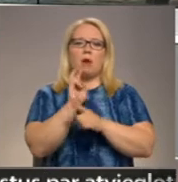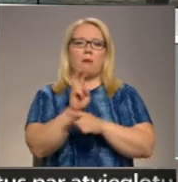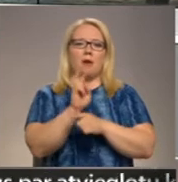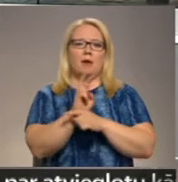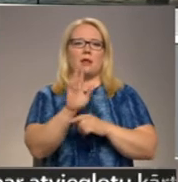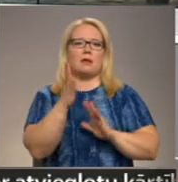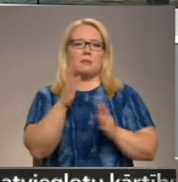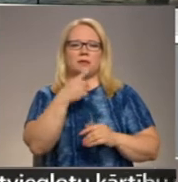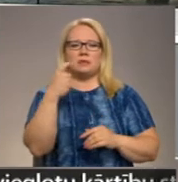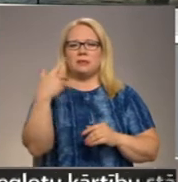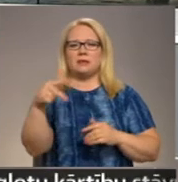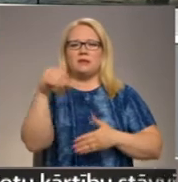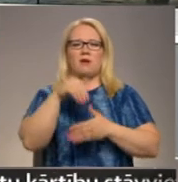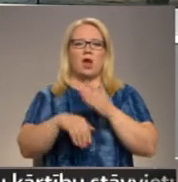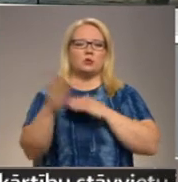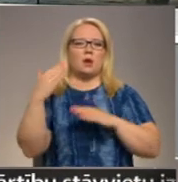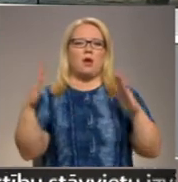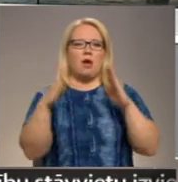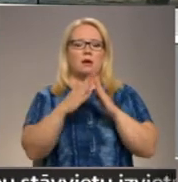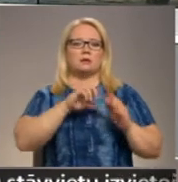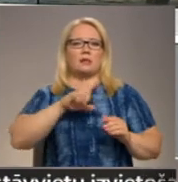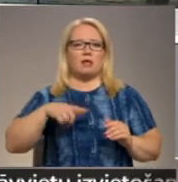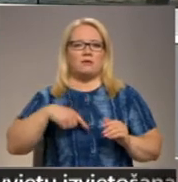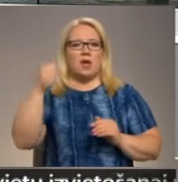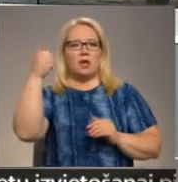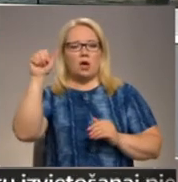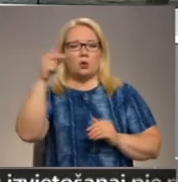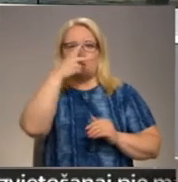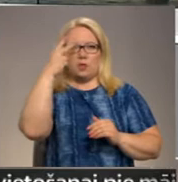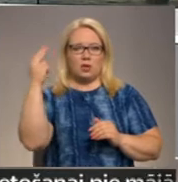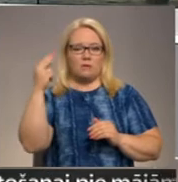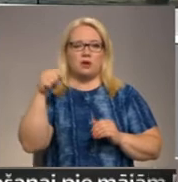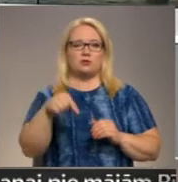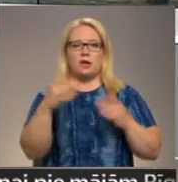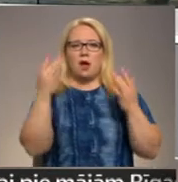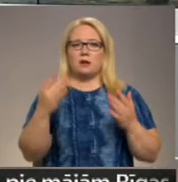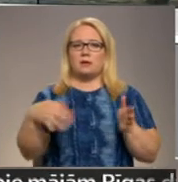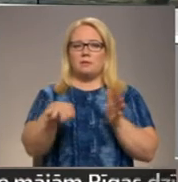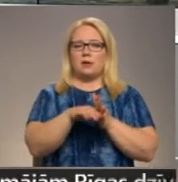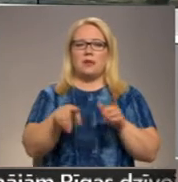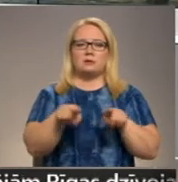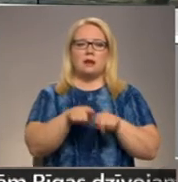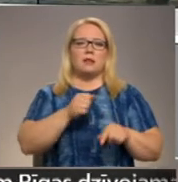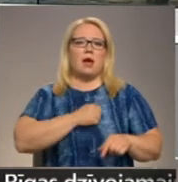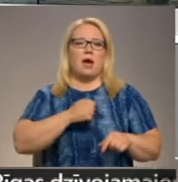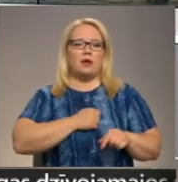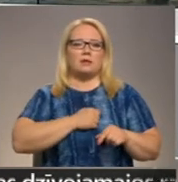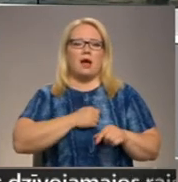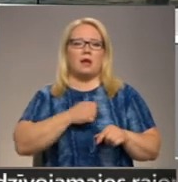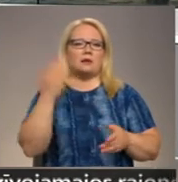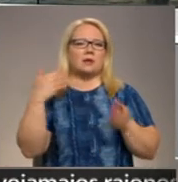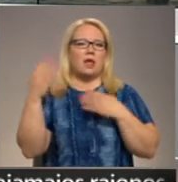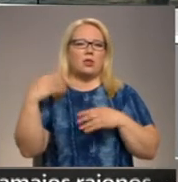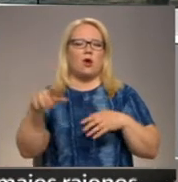apmeklēt vairāk nekā 130 vēsturiskas ēkas Latvijā, Igaunijā un Lietuvā. Šajā akcijā piedalās arī Latgales